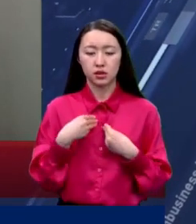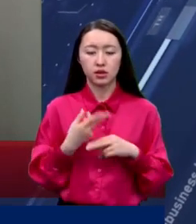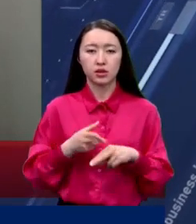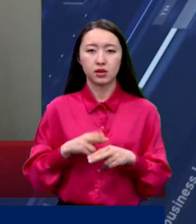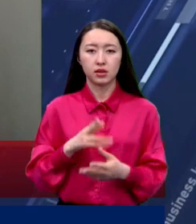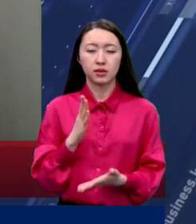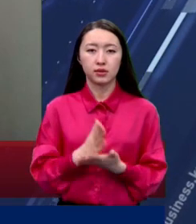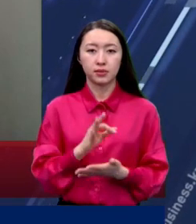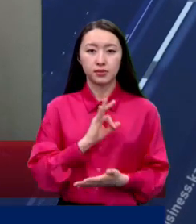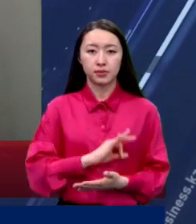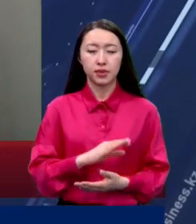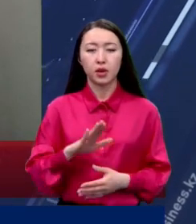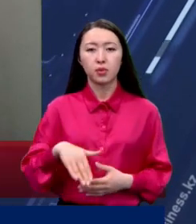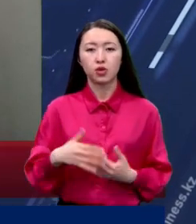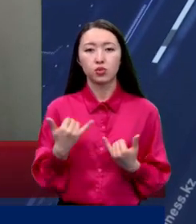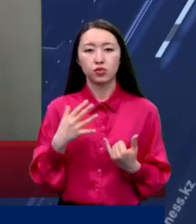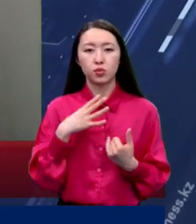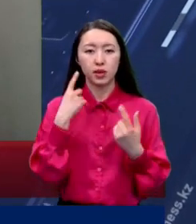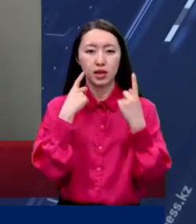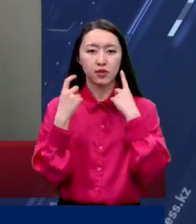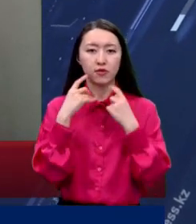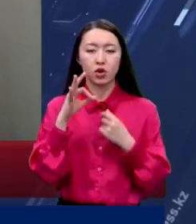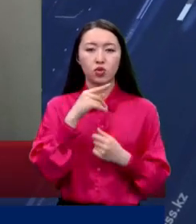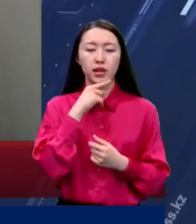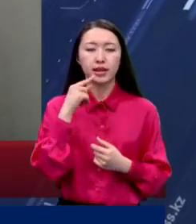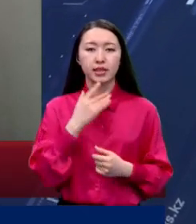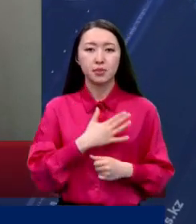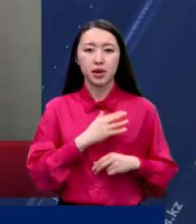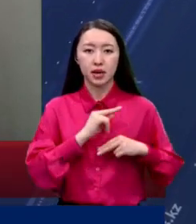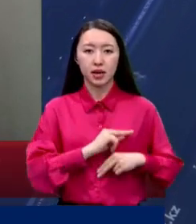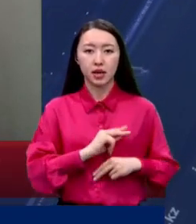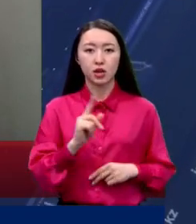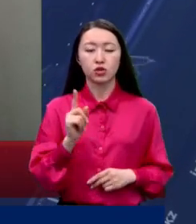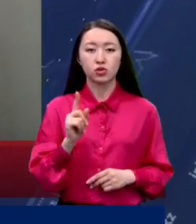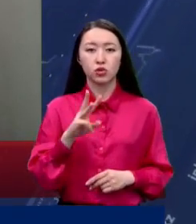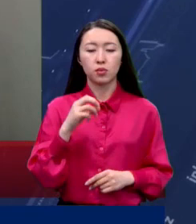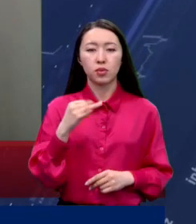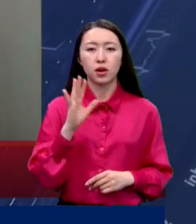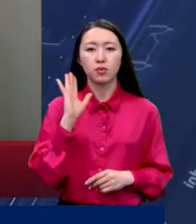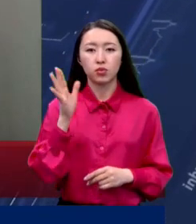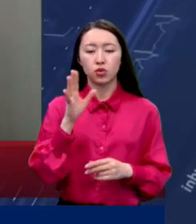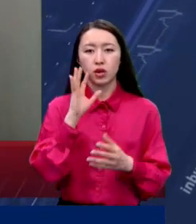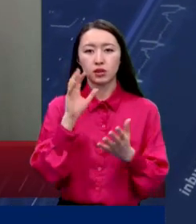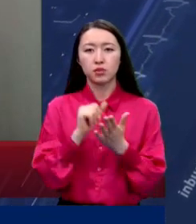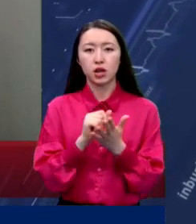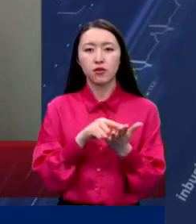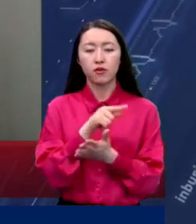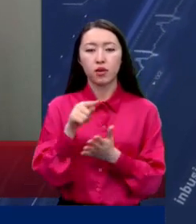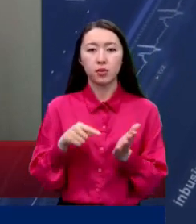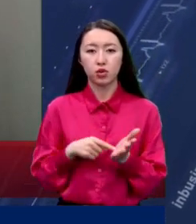А потом сегодня пришла информация от российских моих коллег, что в мае будет рассматриваться вопрос,